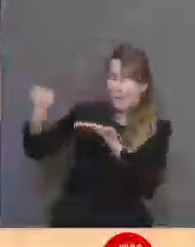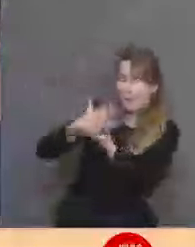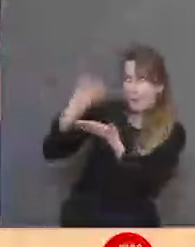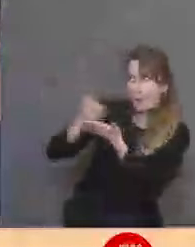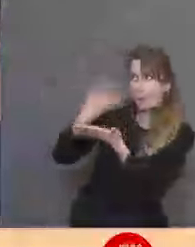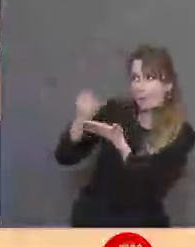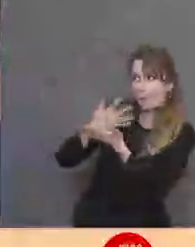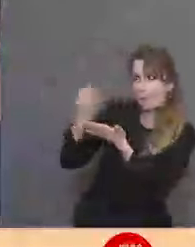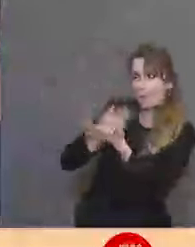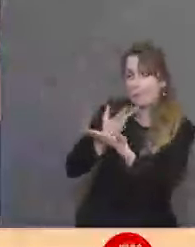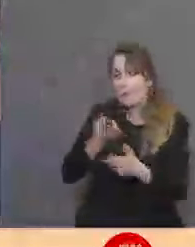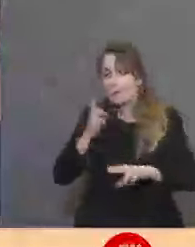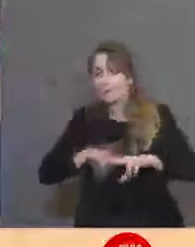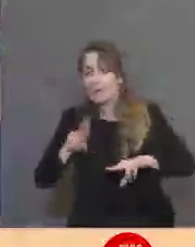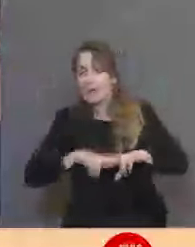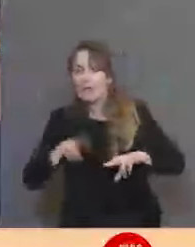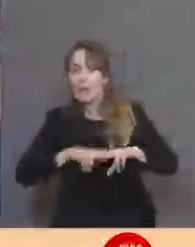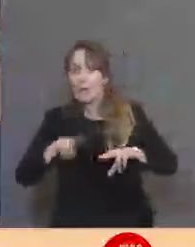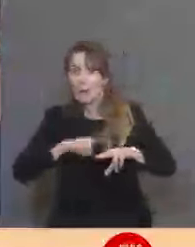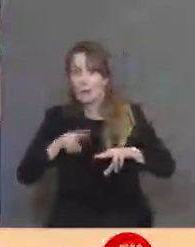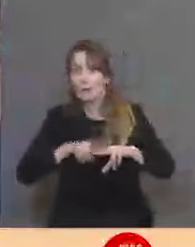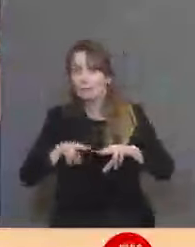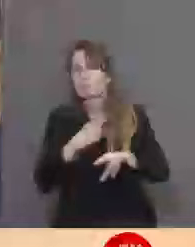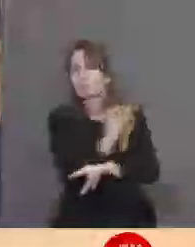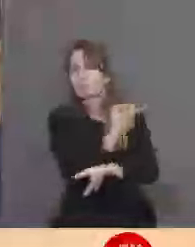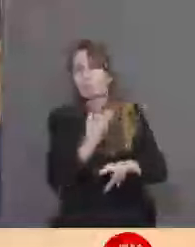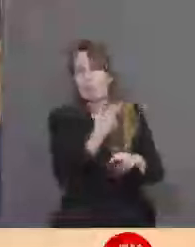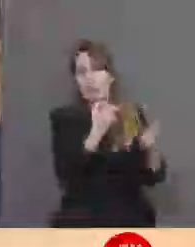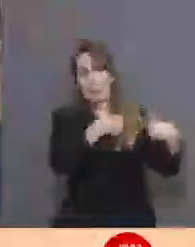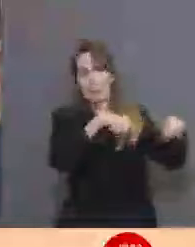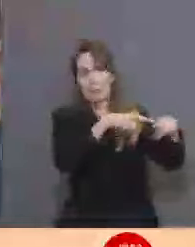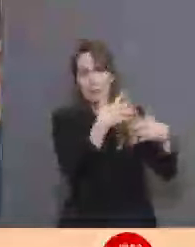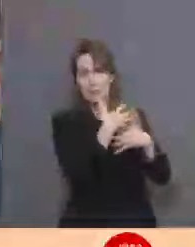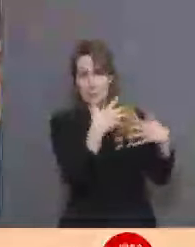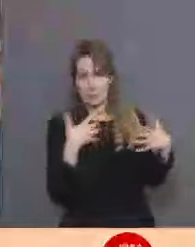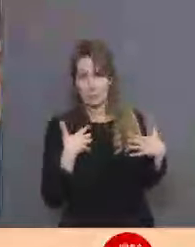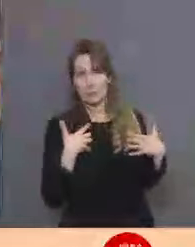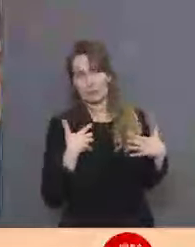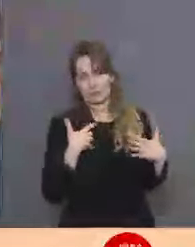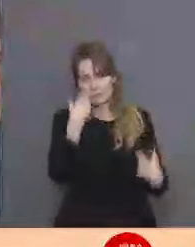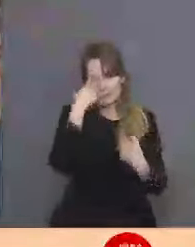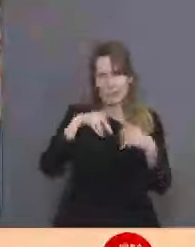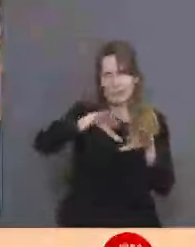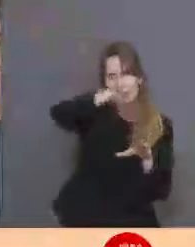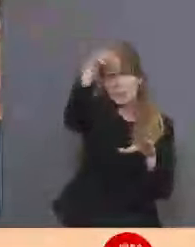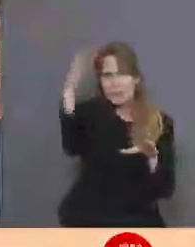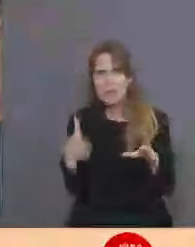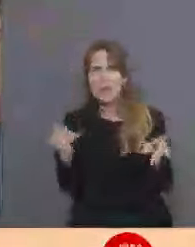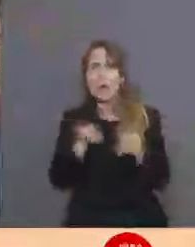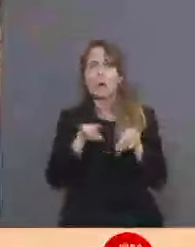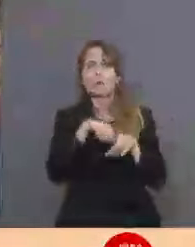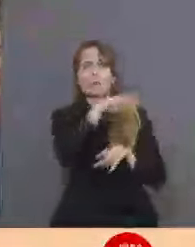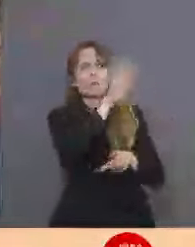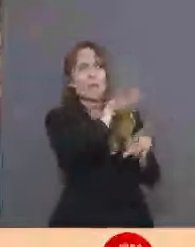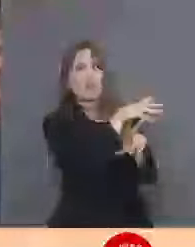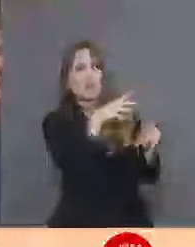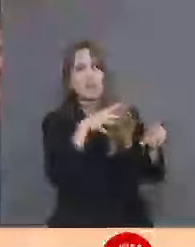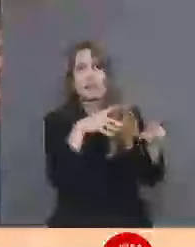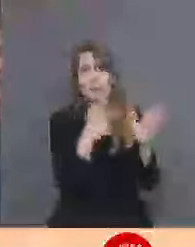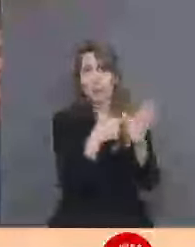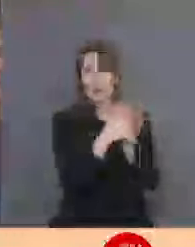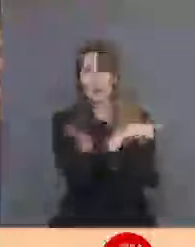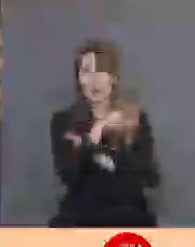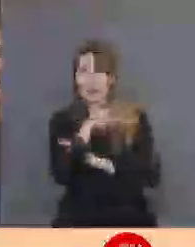par le comité scientifique sur la rénovation de la serre et de son calendrier de travail pour 2023, ainsi,